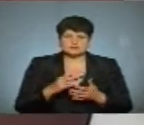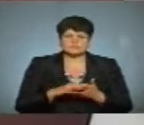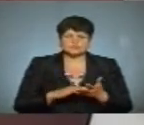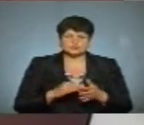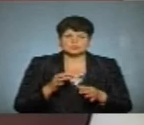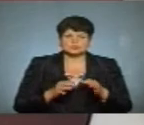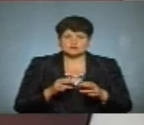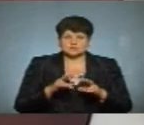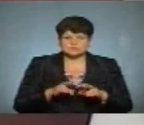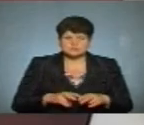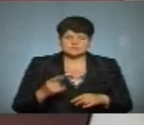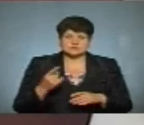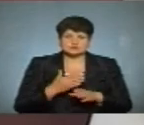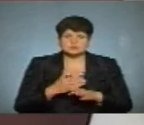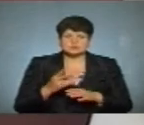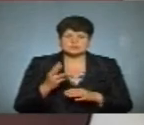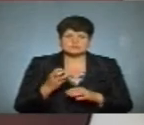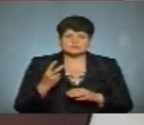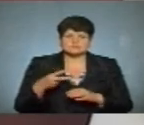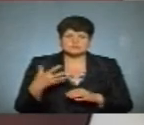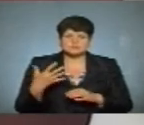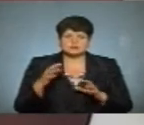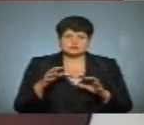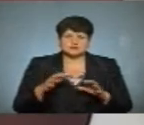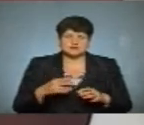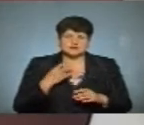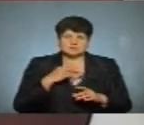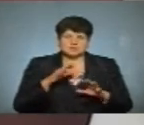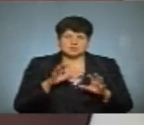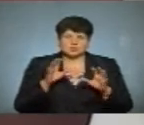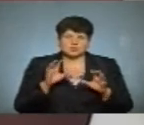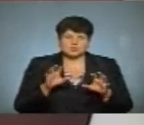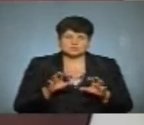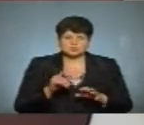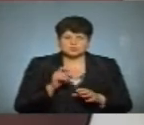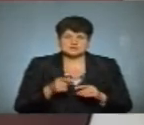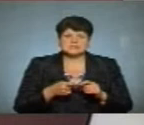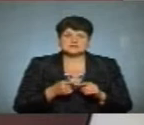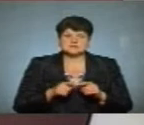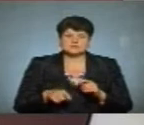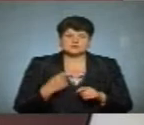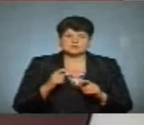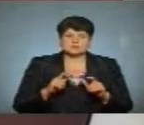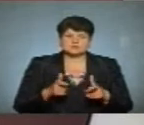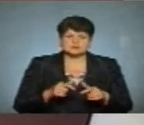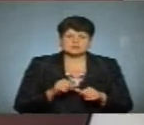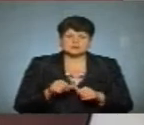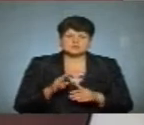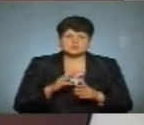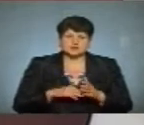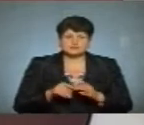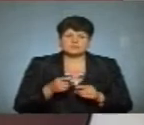досудове розслідування за першою частиною 325 статті Кримінального кодексу України. Це порушення карантину. Окрім штрафу,